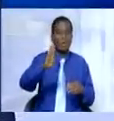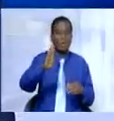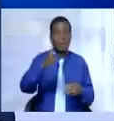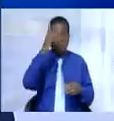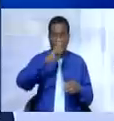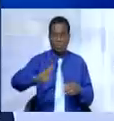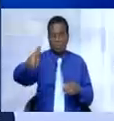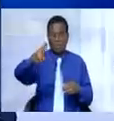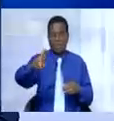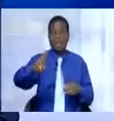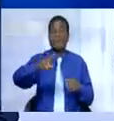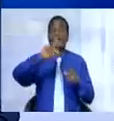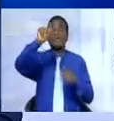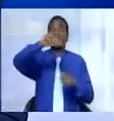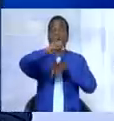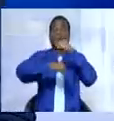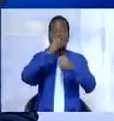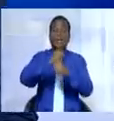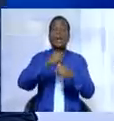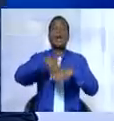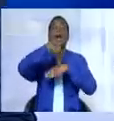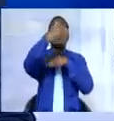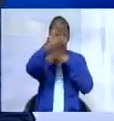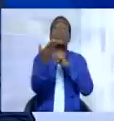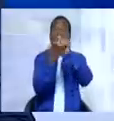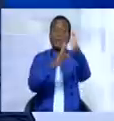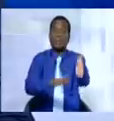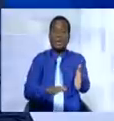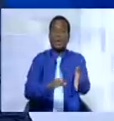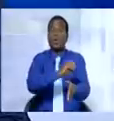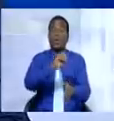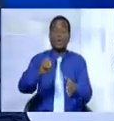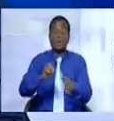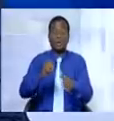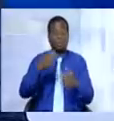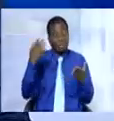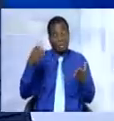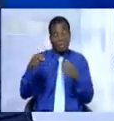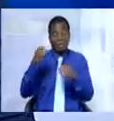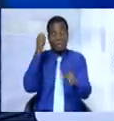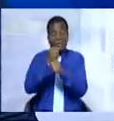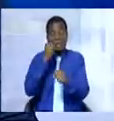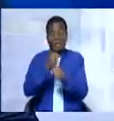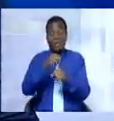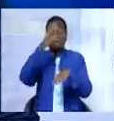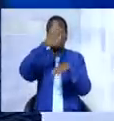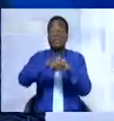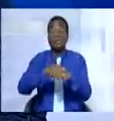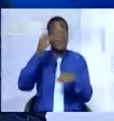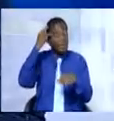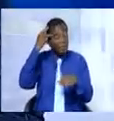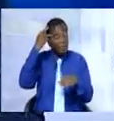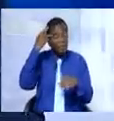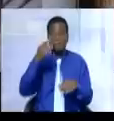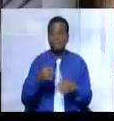la pensée politique de Félix Houphouët-Boigny est au centre d'un colloque international à Yamoussoukro. Les détails avec Victorine